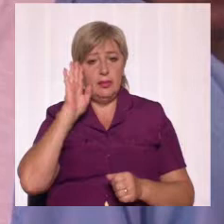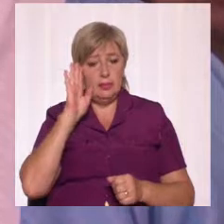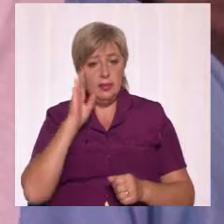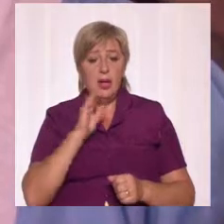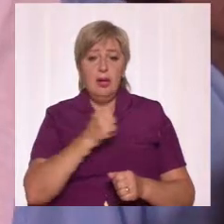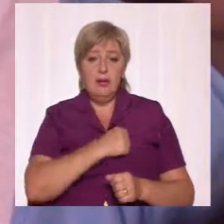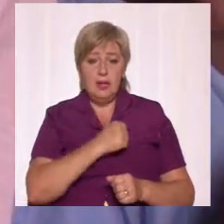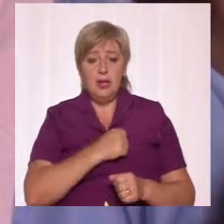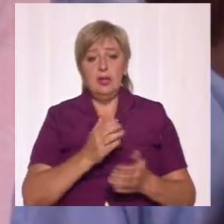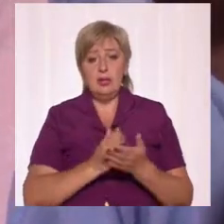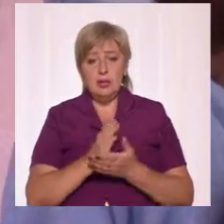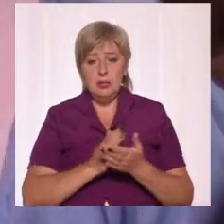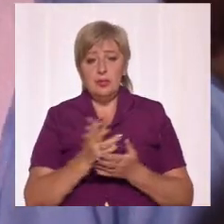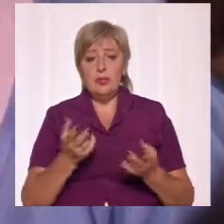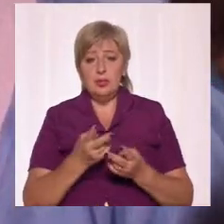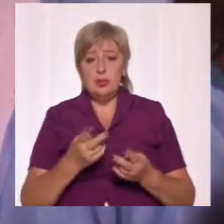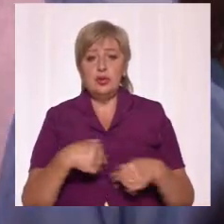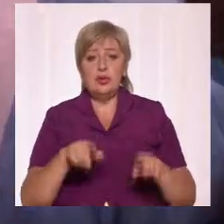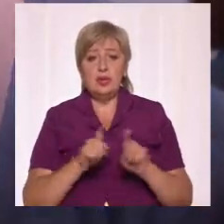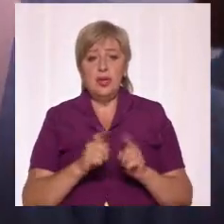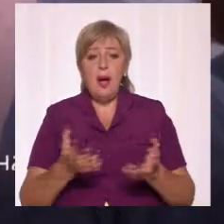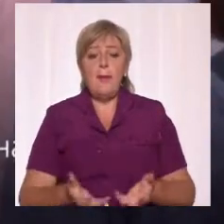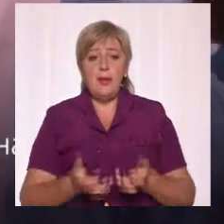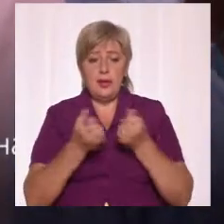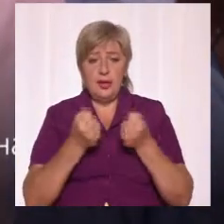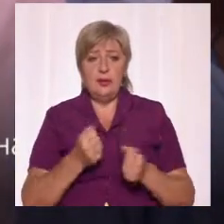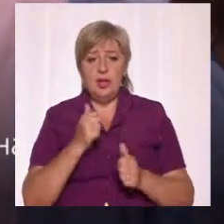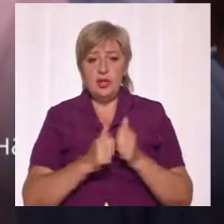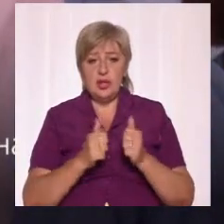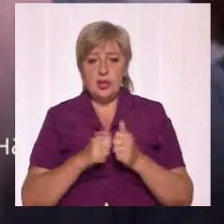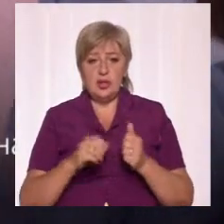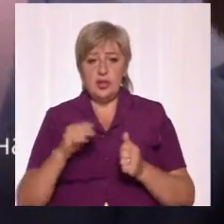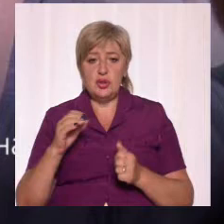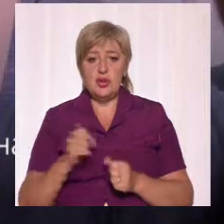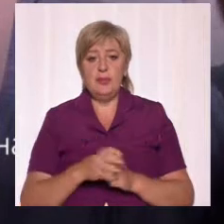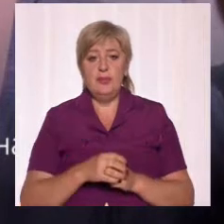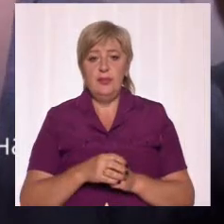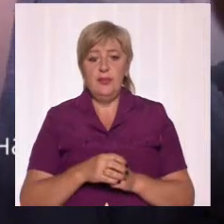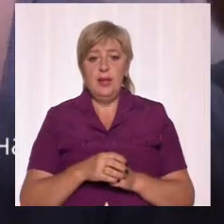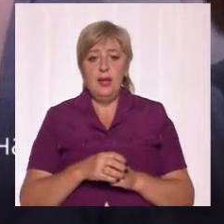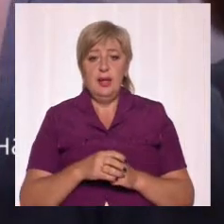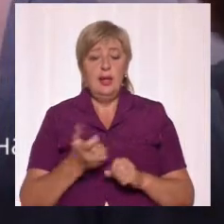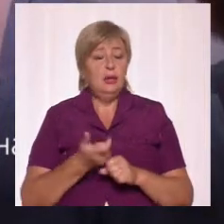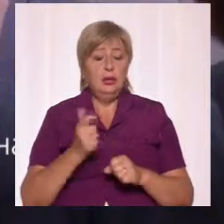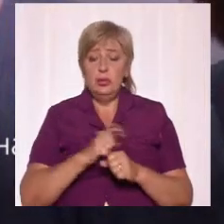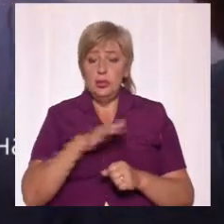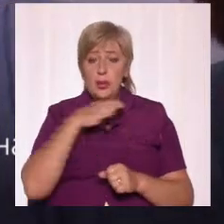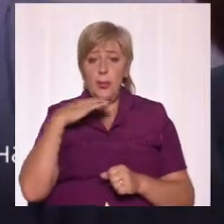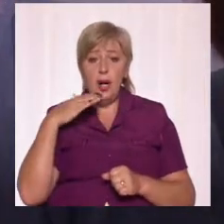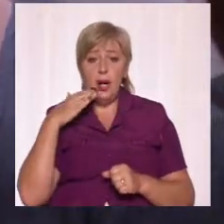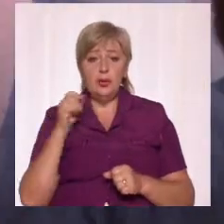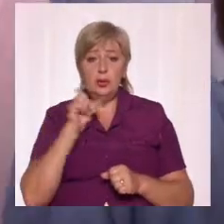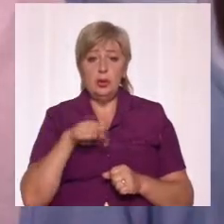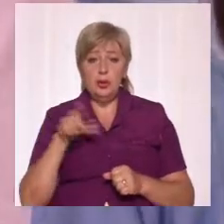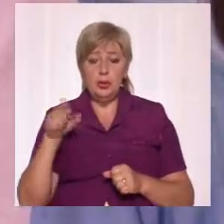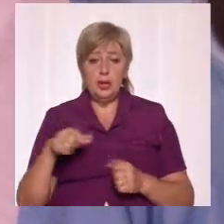підтримка. Тому річ, що такі місця треба відвідувати обов'язково, тому що дуже багато